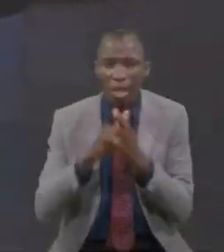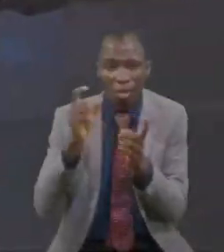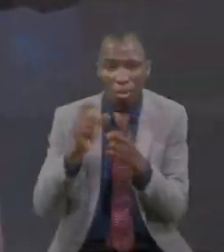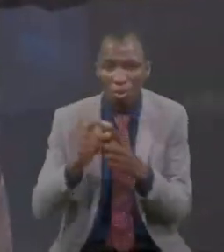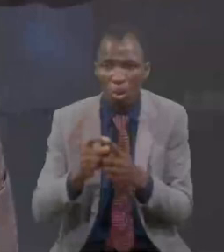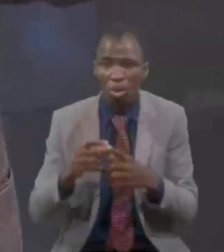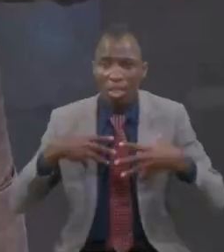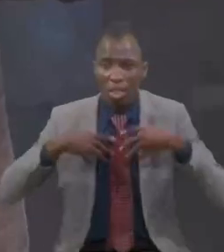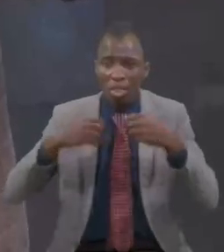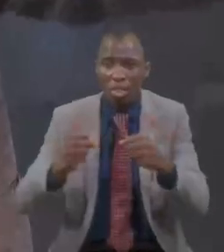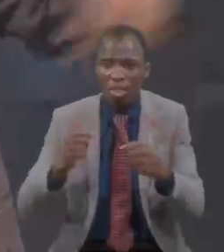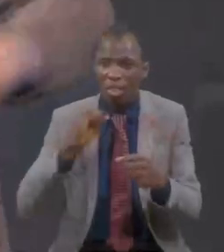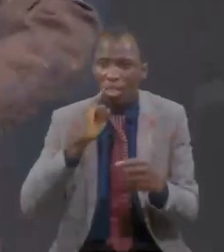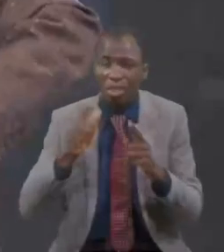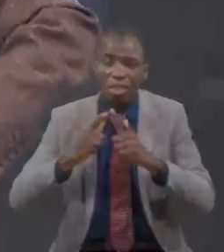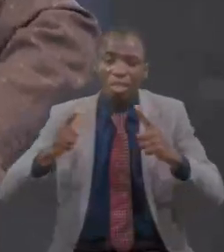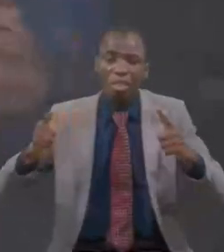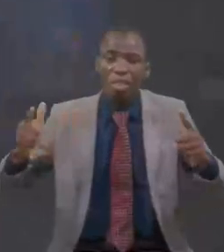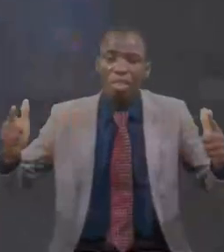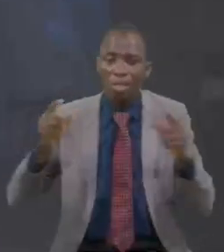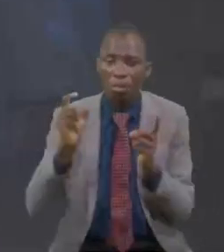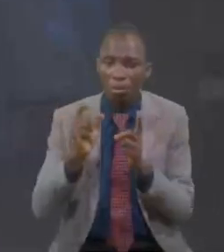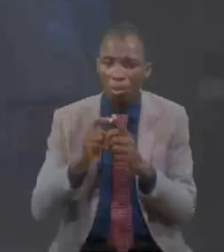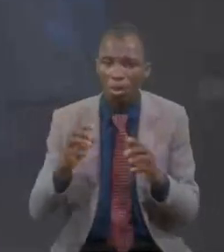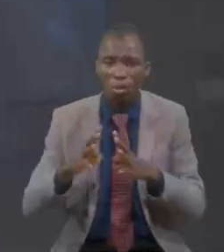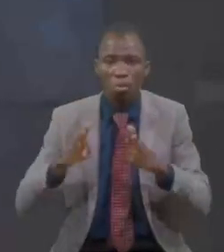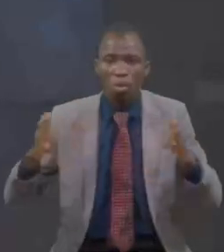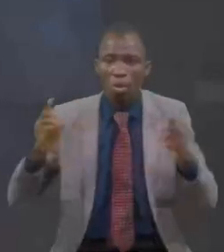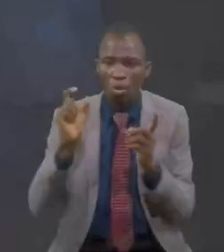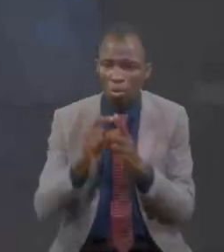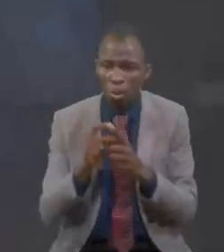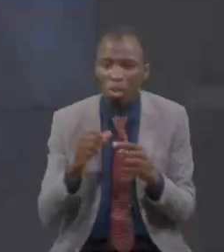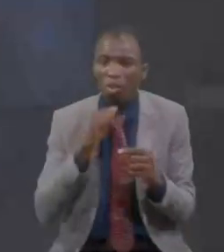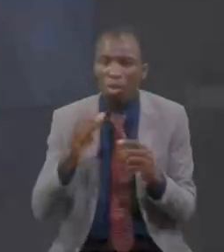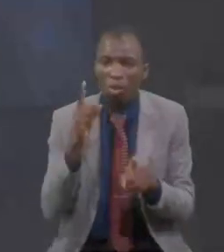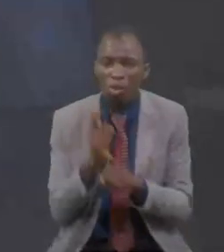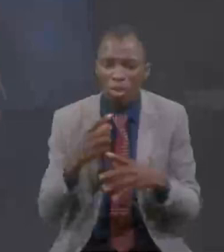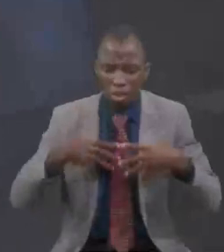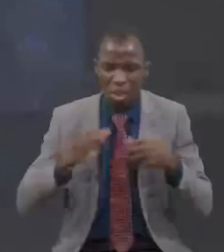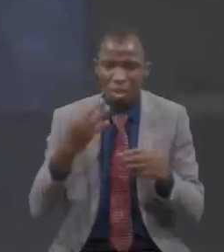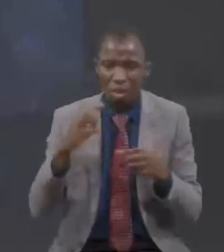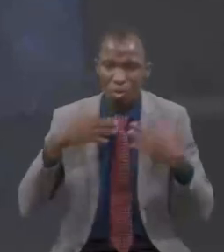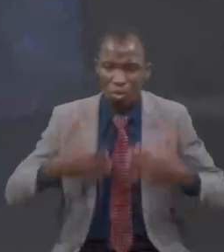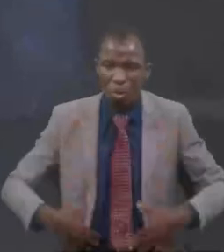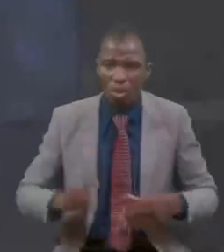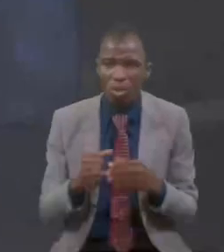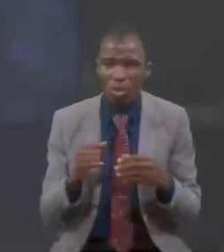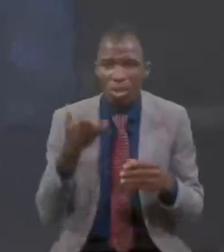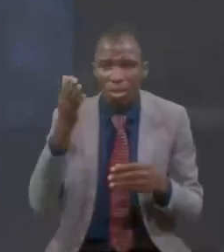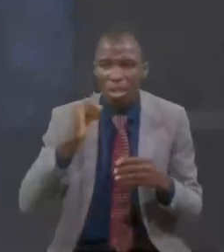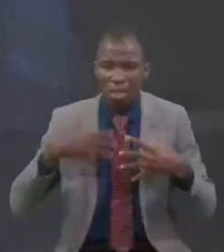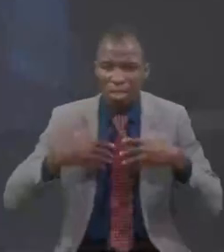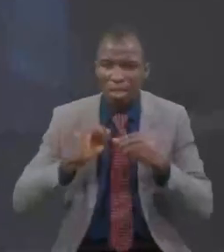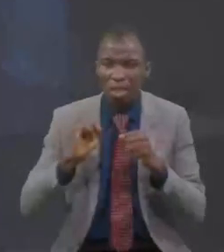là est un mot étendu un grand mot c'est pas seulement la guérison du corps oui la guérison du